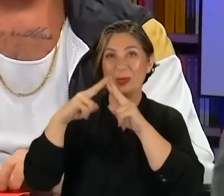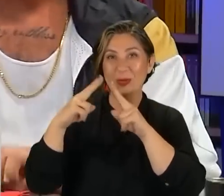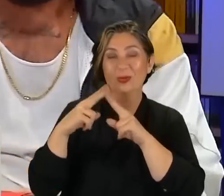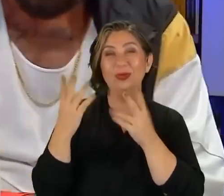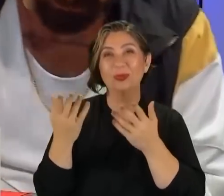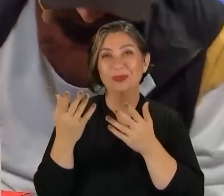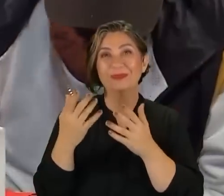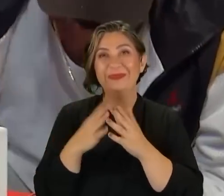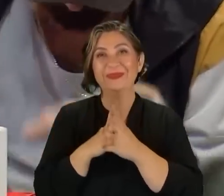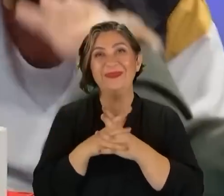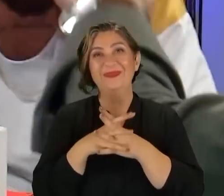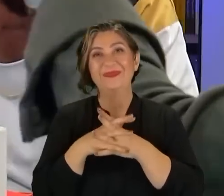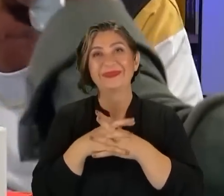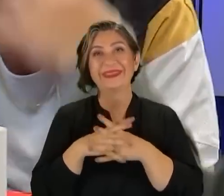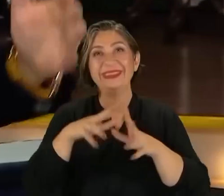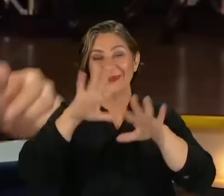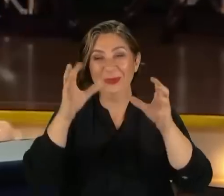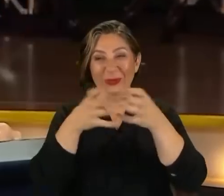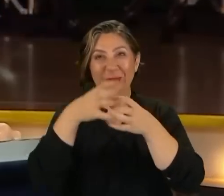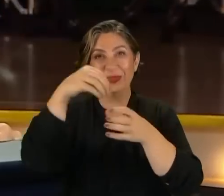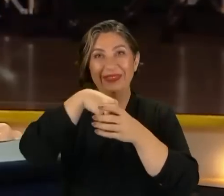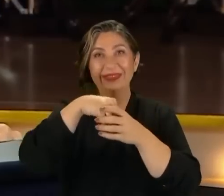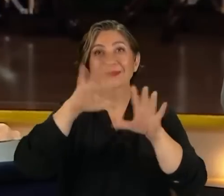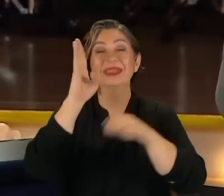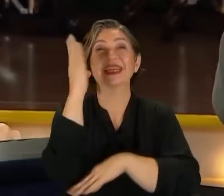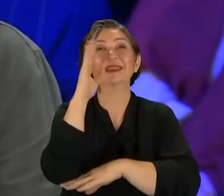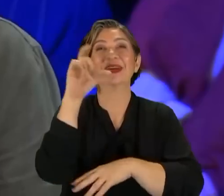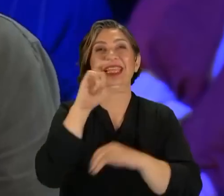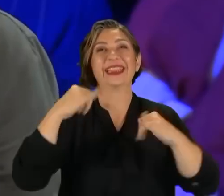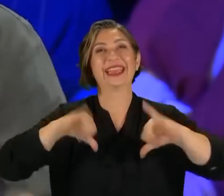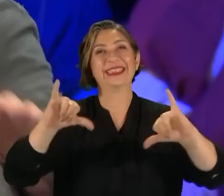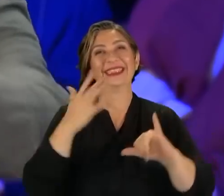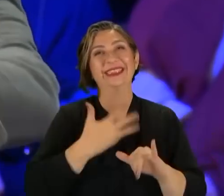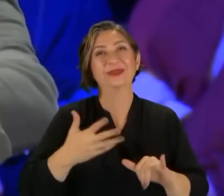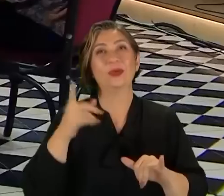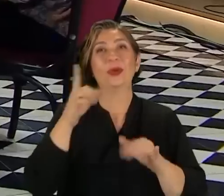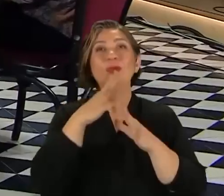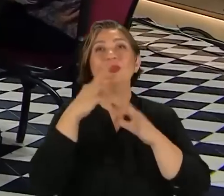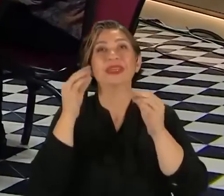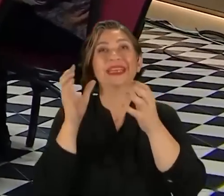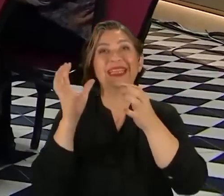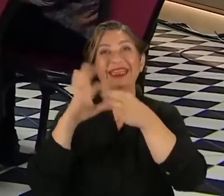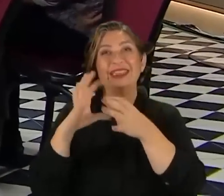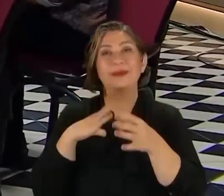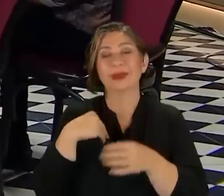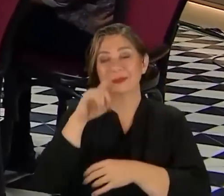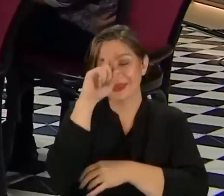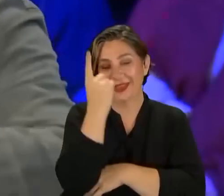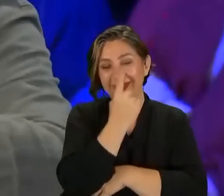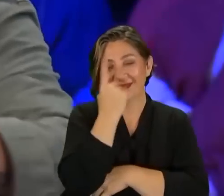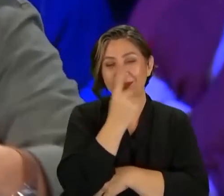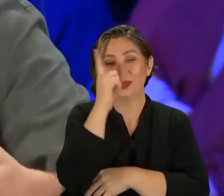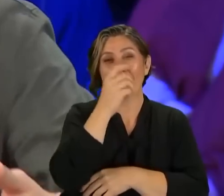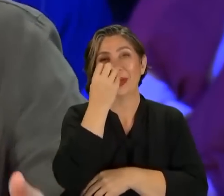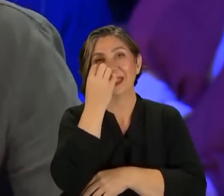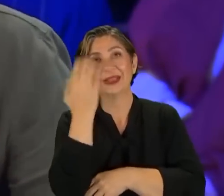görüşürdüm aslında. Demet'ciğim yani çok aynı grubun içerisinde. Kasım ayında tatil yapmayı seviyorum. Onların çok mutlu ilişkileri var, bir tek ben yalnızım. O yüzden